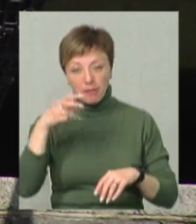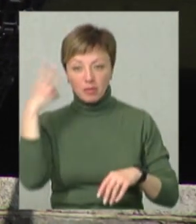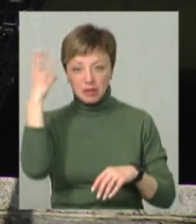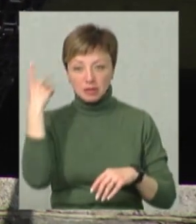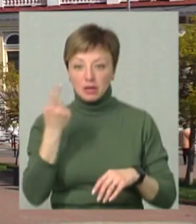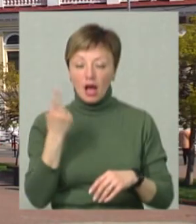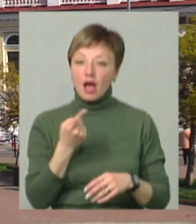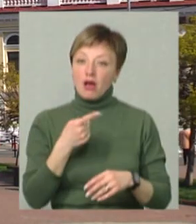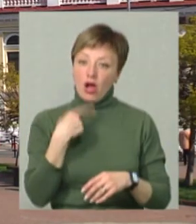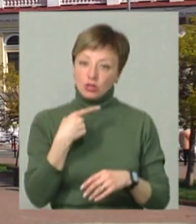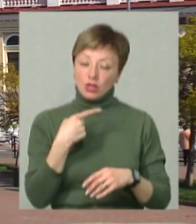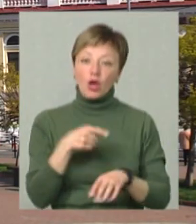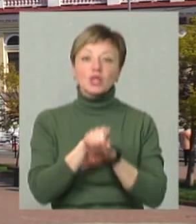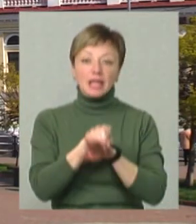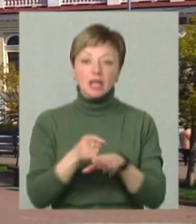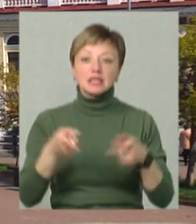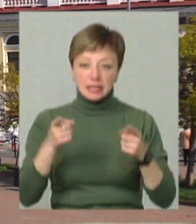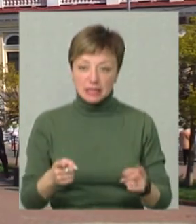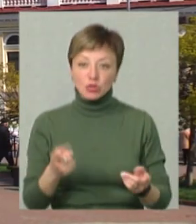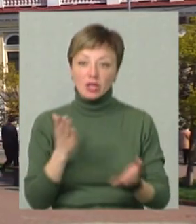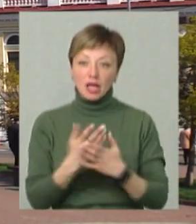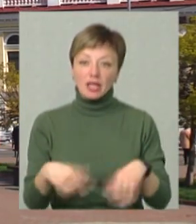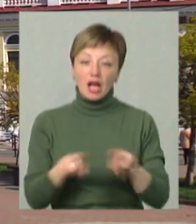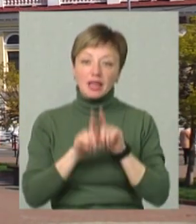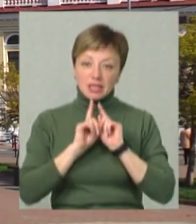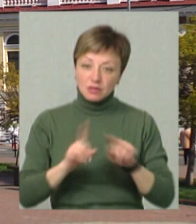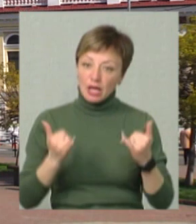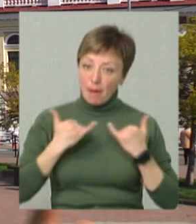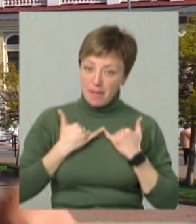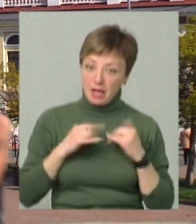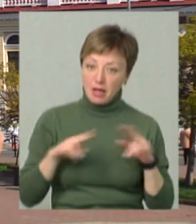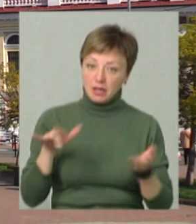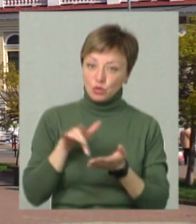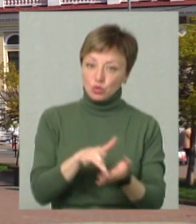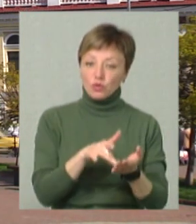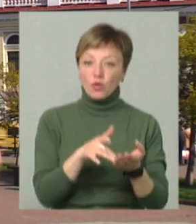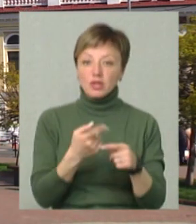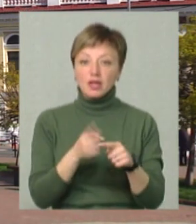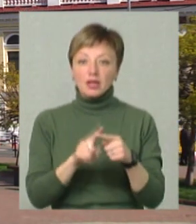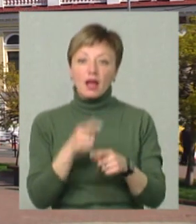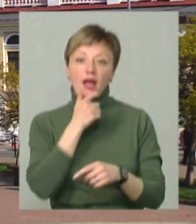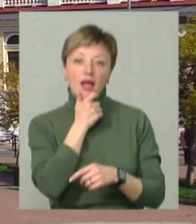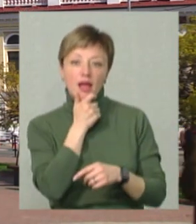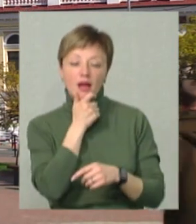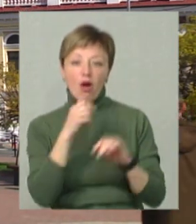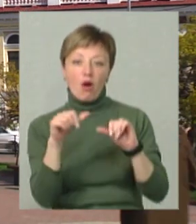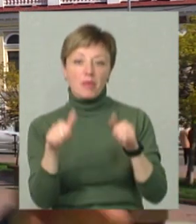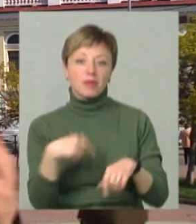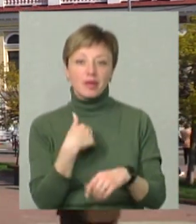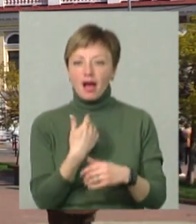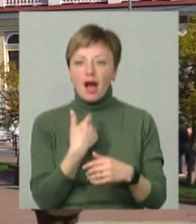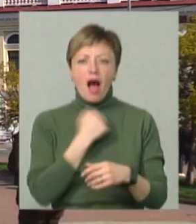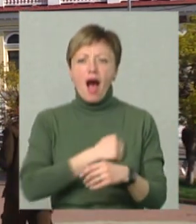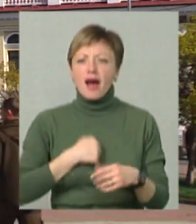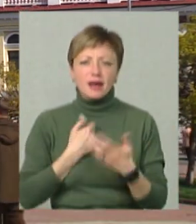обласному центрі, Ігор Байдак каже. Той танк, він дійсно є такий незвичний. І для мене, як для екскурсовода, то такий екскурсійний об'єкт, він в